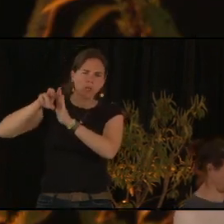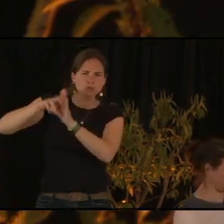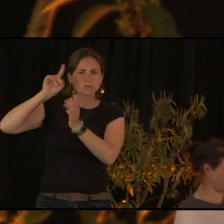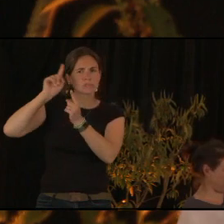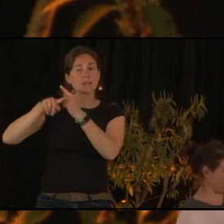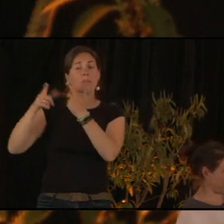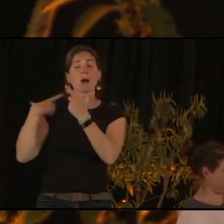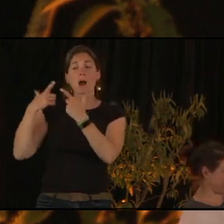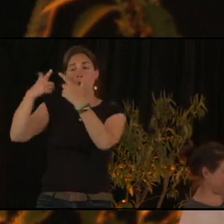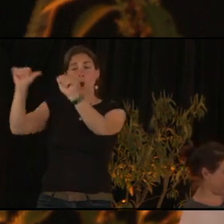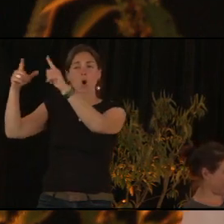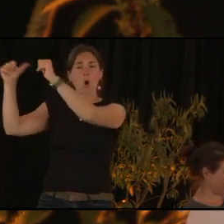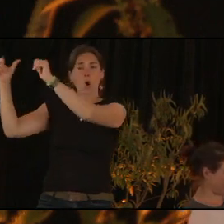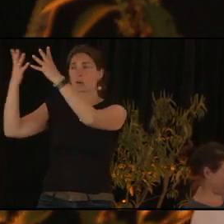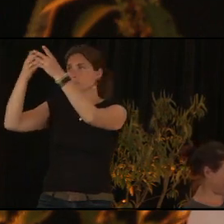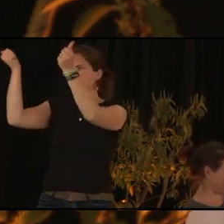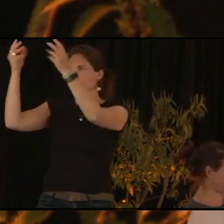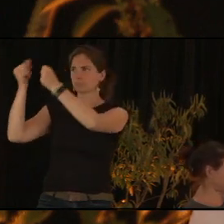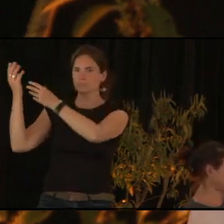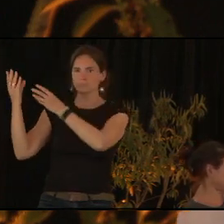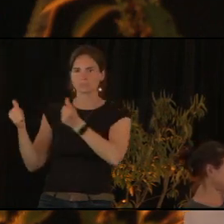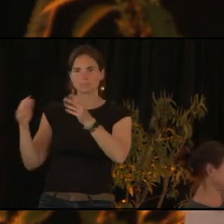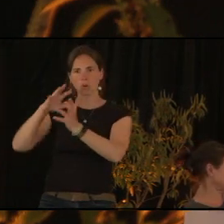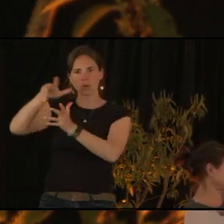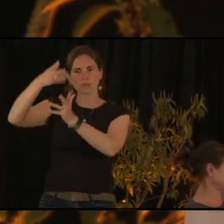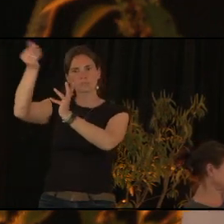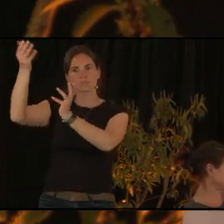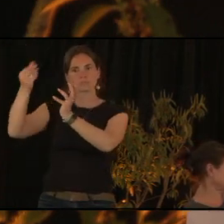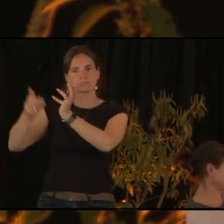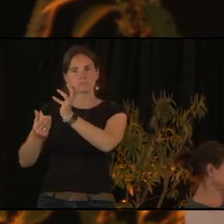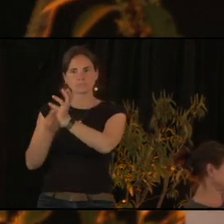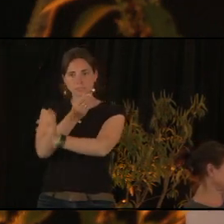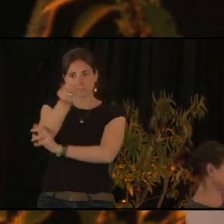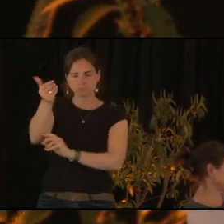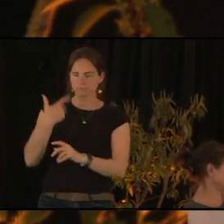Vous aviez cette notion un peu d'un quotidien un peu tragique, justement,